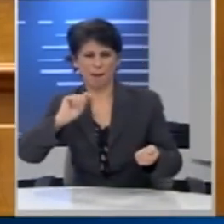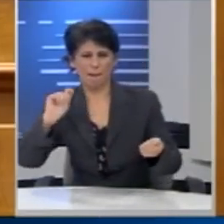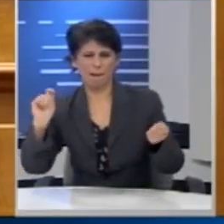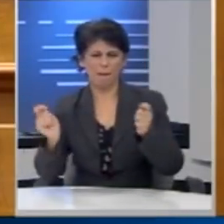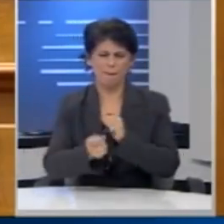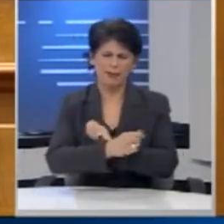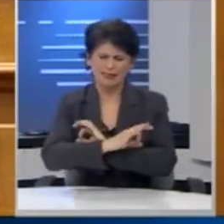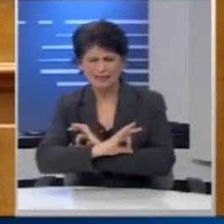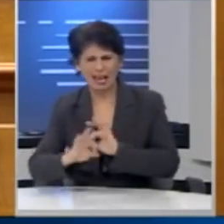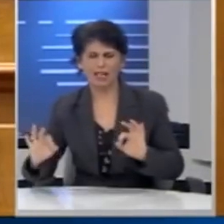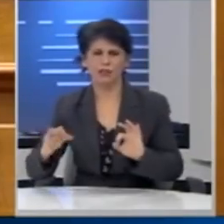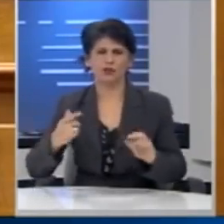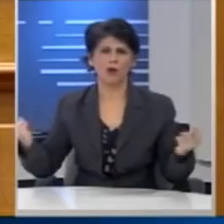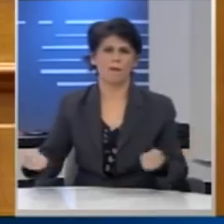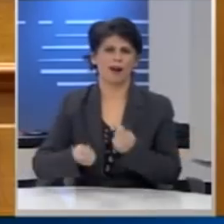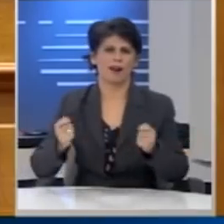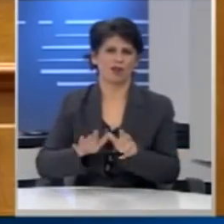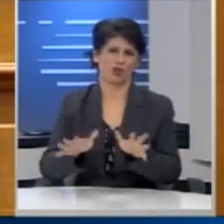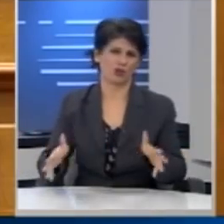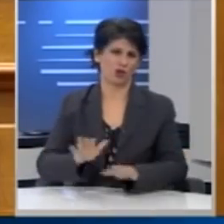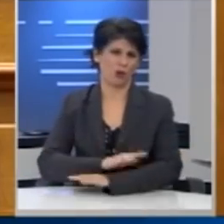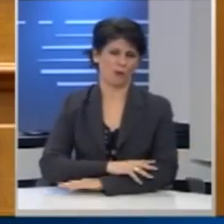μετασχηματίσουν τελείως τον παραγωγικό του ιστό.